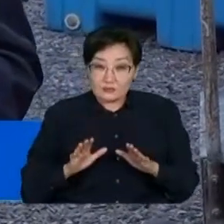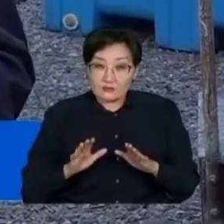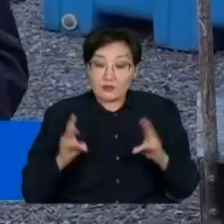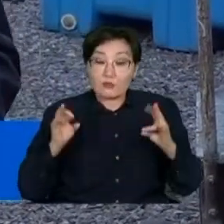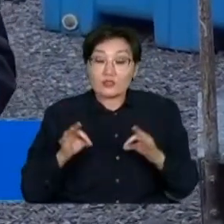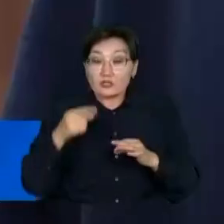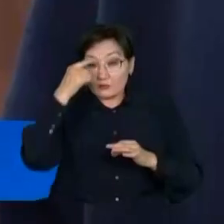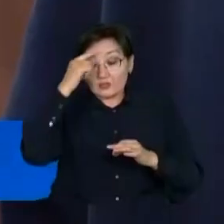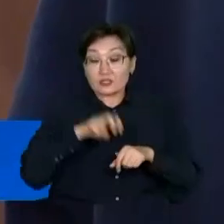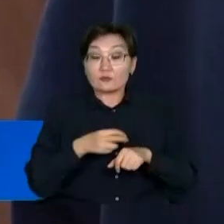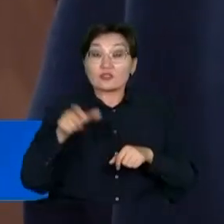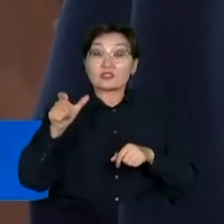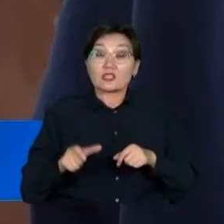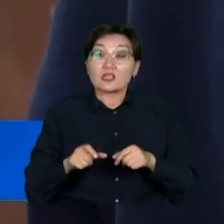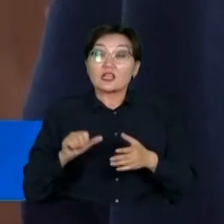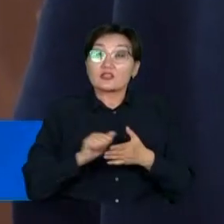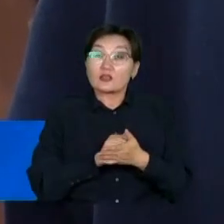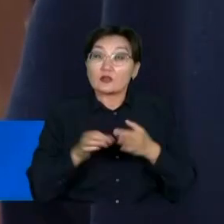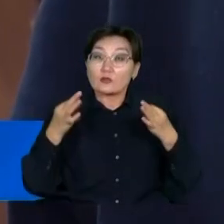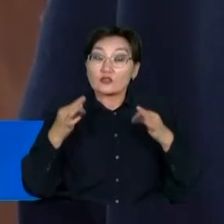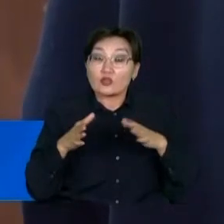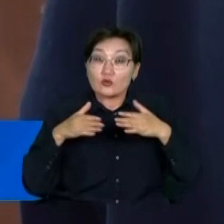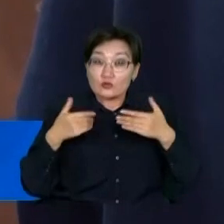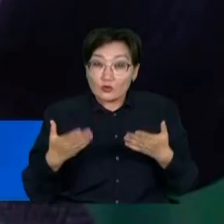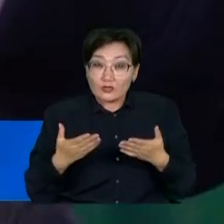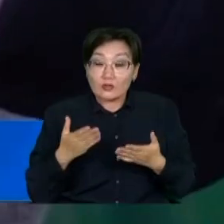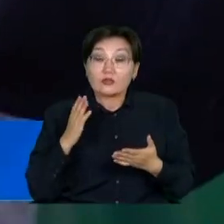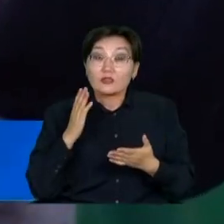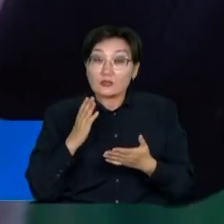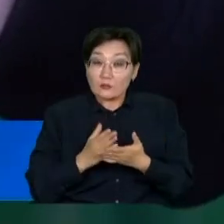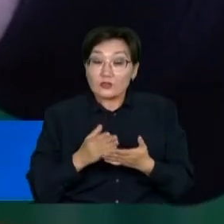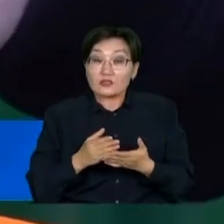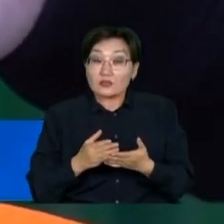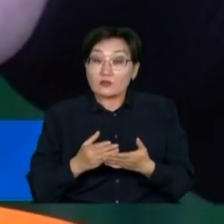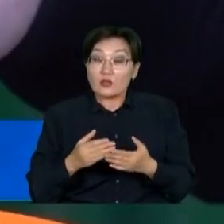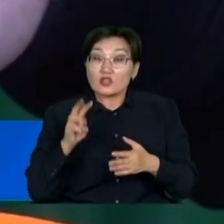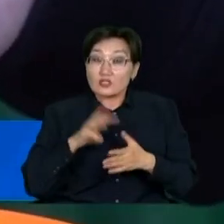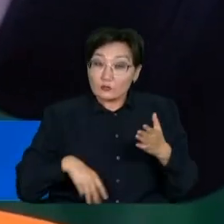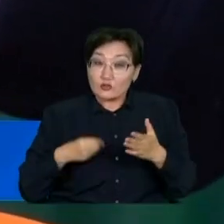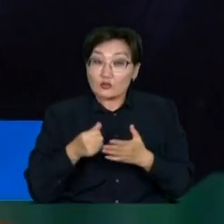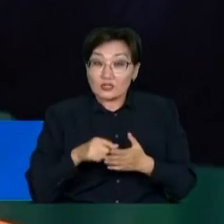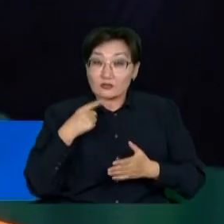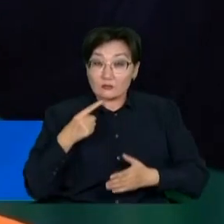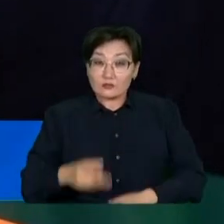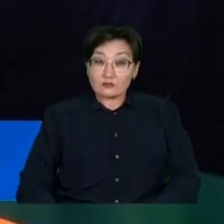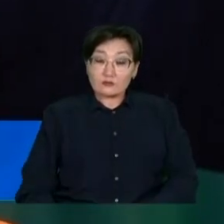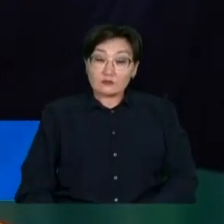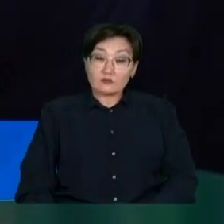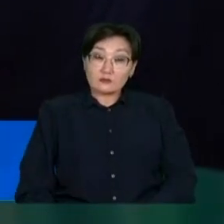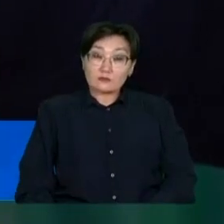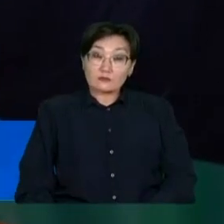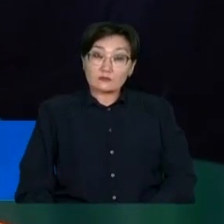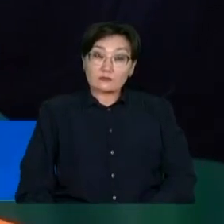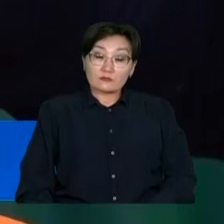Алайда үндістандық дәрігердің лицензиясы жұмыс істегенін растап отыр. Ол үшін айыппұл төлегенін де мойындайды. Тут уже проявление халатности